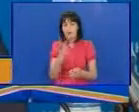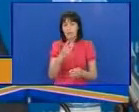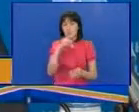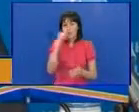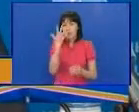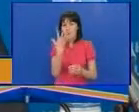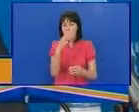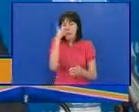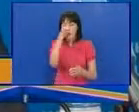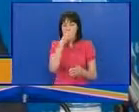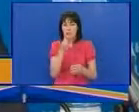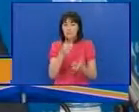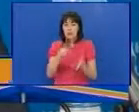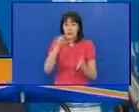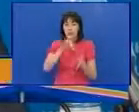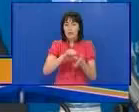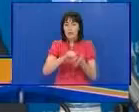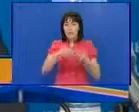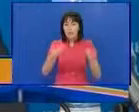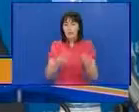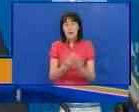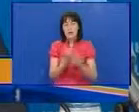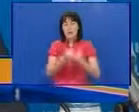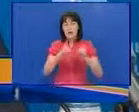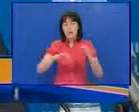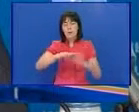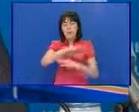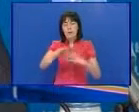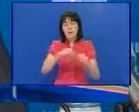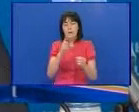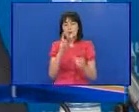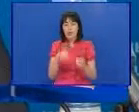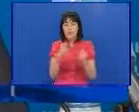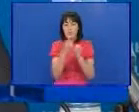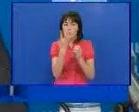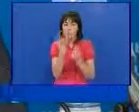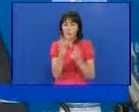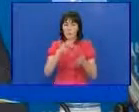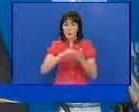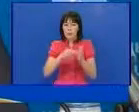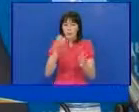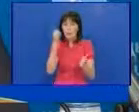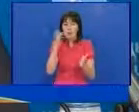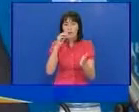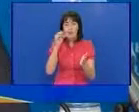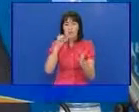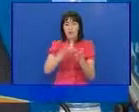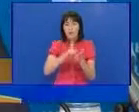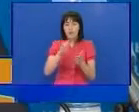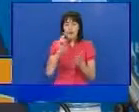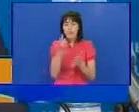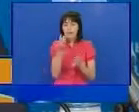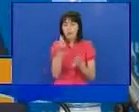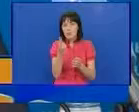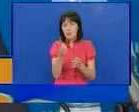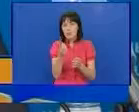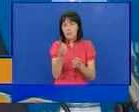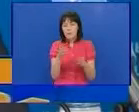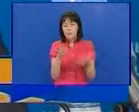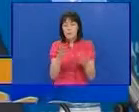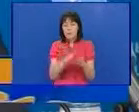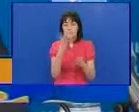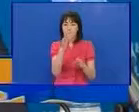кірерде индустрияландыру картасына 115 жоба енгізіліп отыр. Бұның құны бірінші 5 жылдықпен салыстырғанда 5